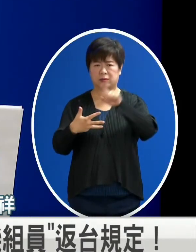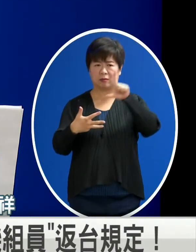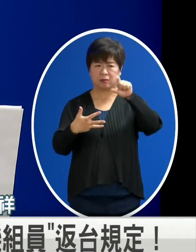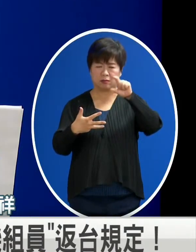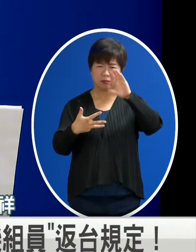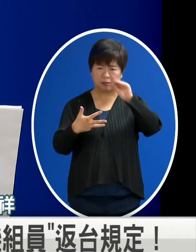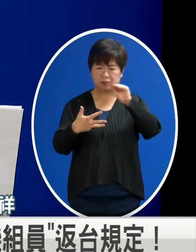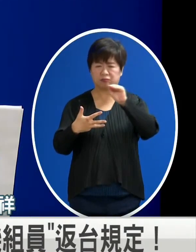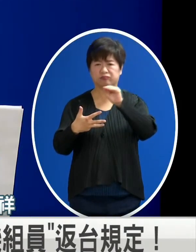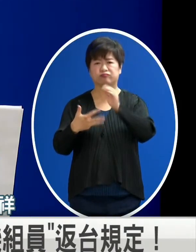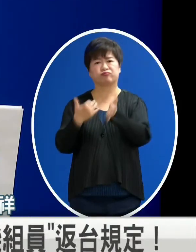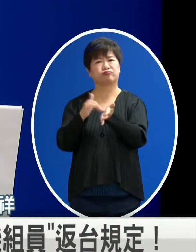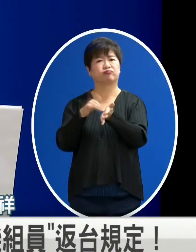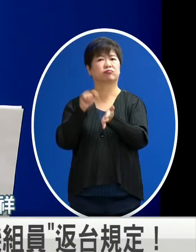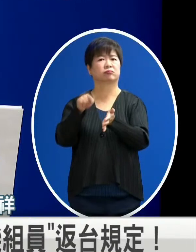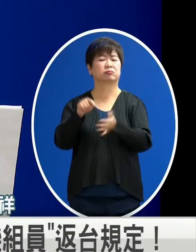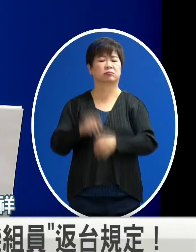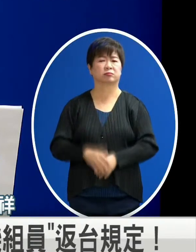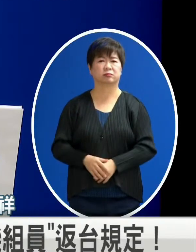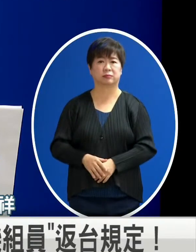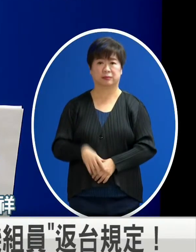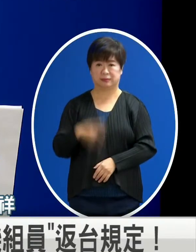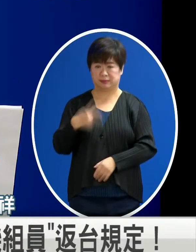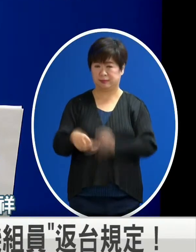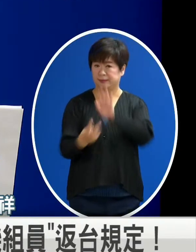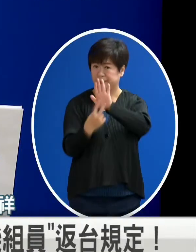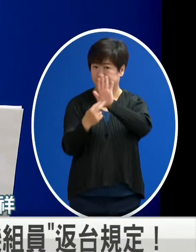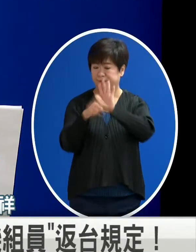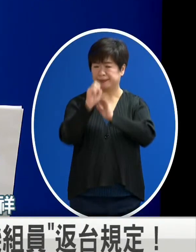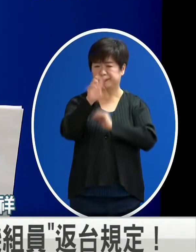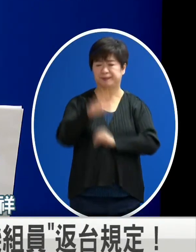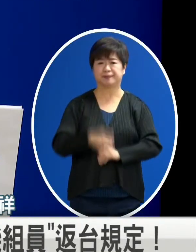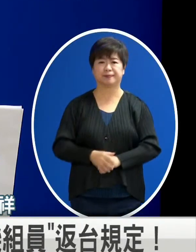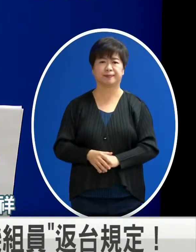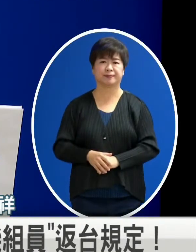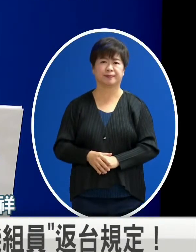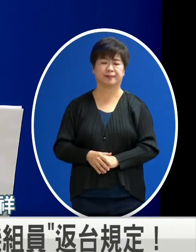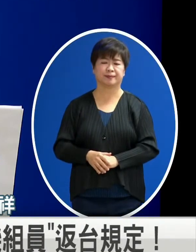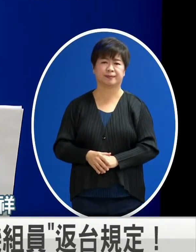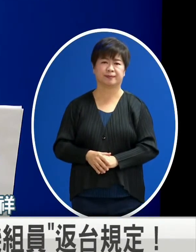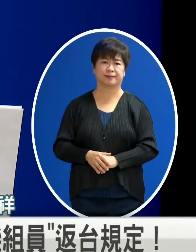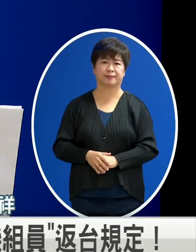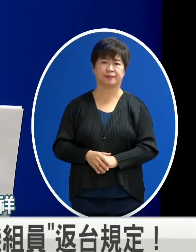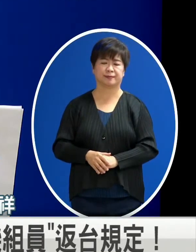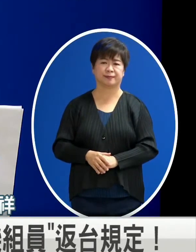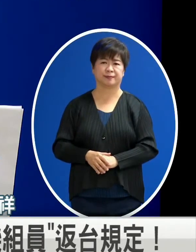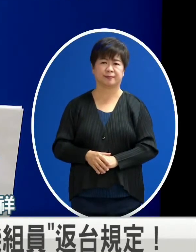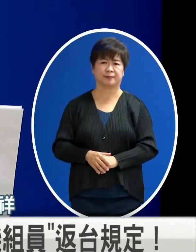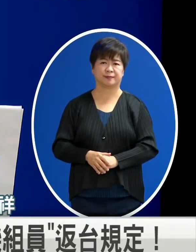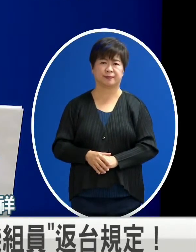8除以66万1884啊。那另外，我们要特别说明说，这边其实是